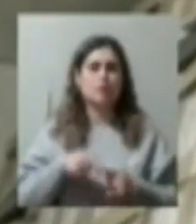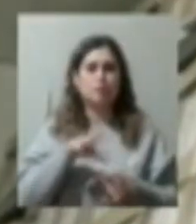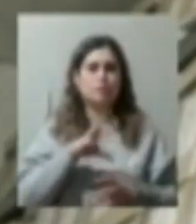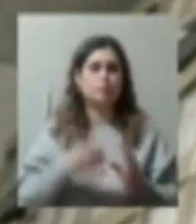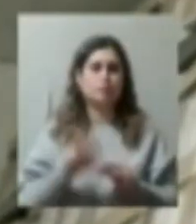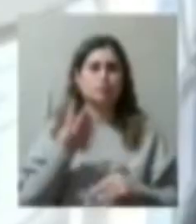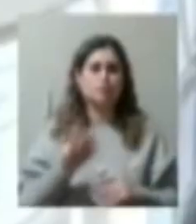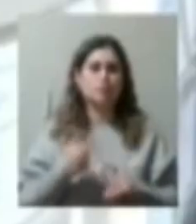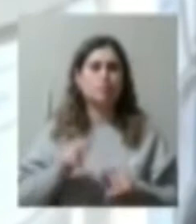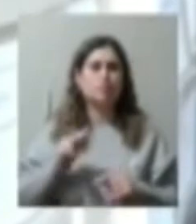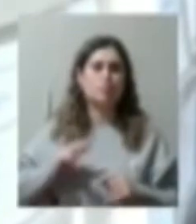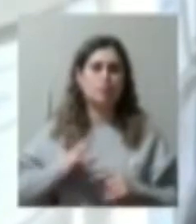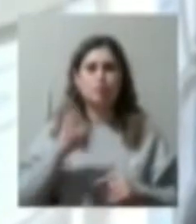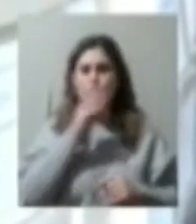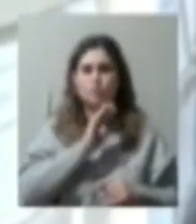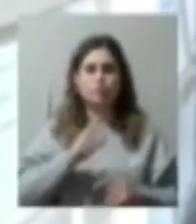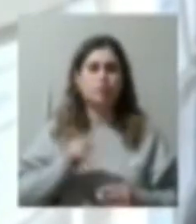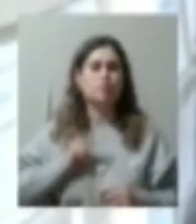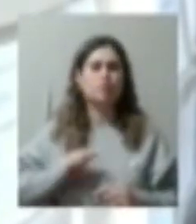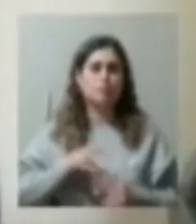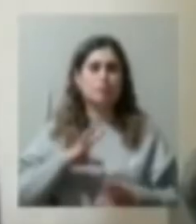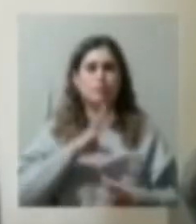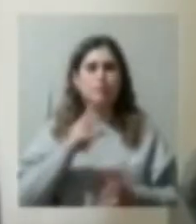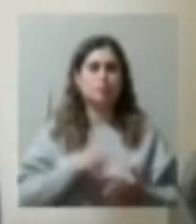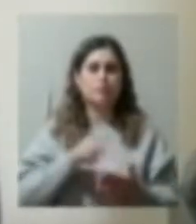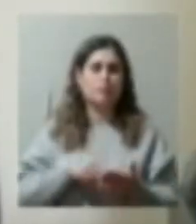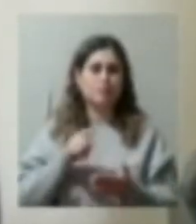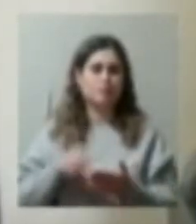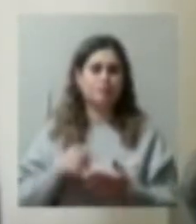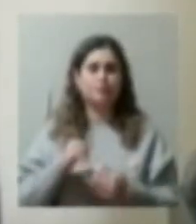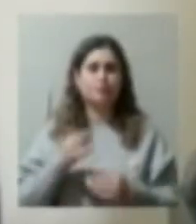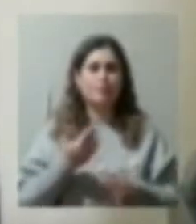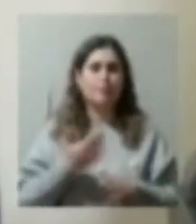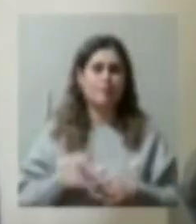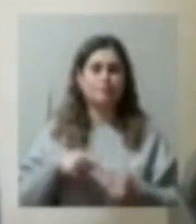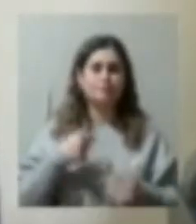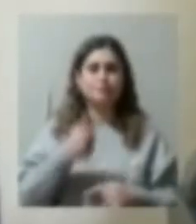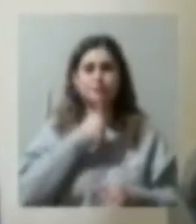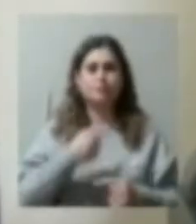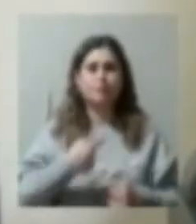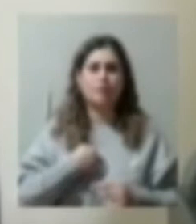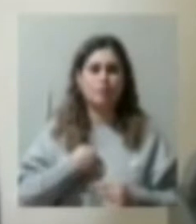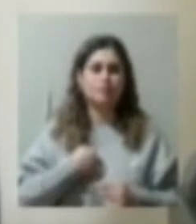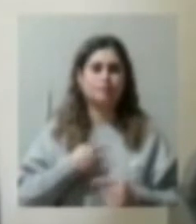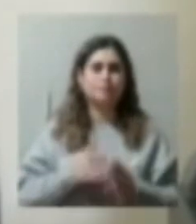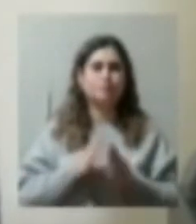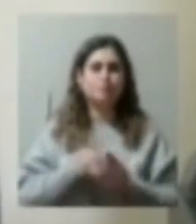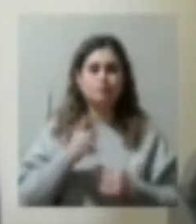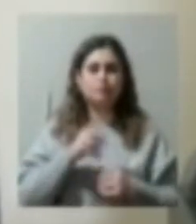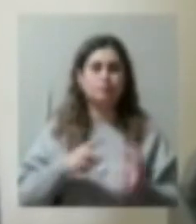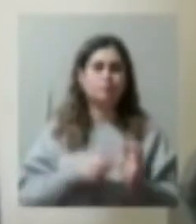Тому працівники не встигають опрацьовувати всі запити. Фінансування на слідуючий рік. Нам ми просили 1 700 000,